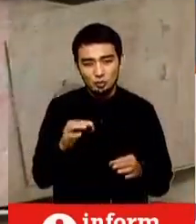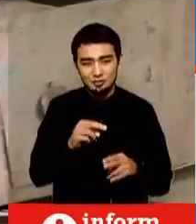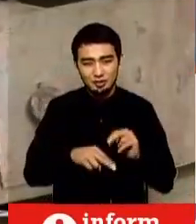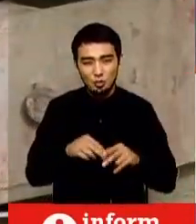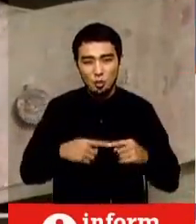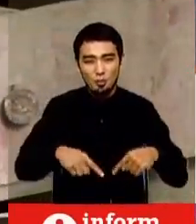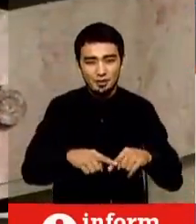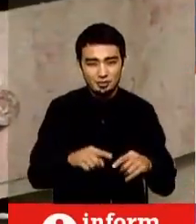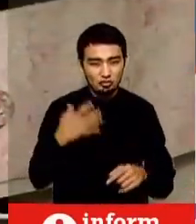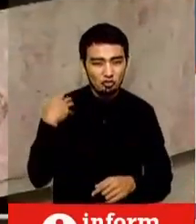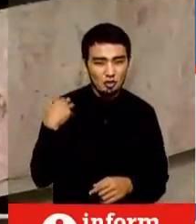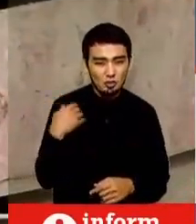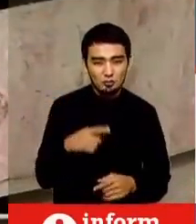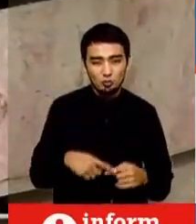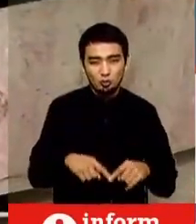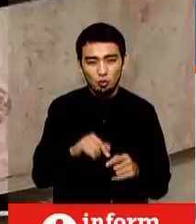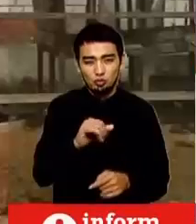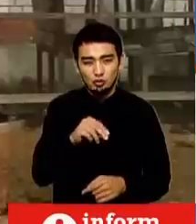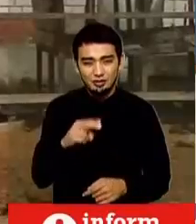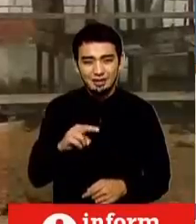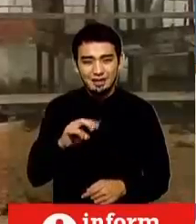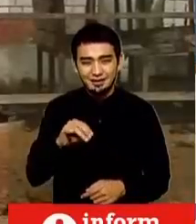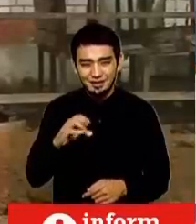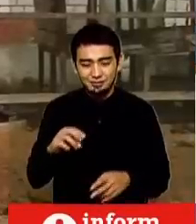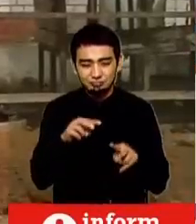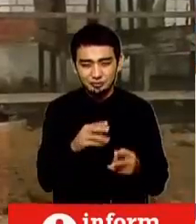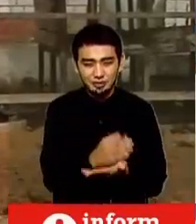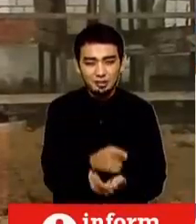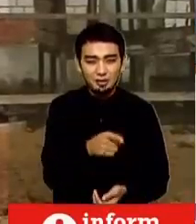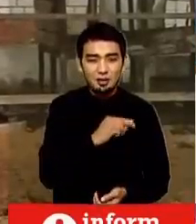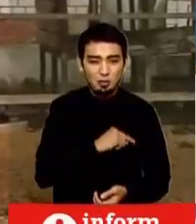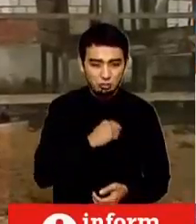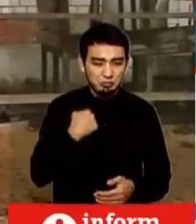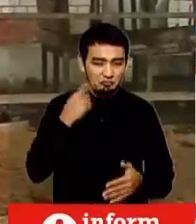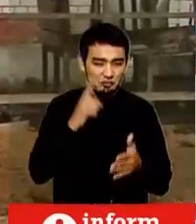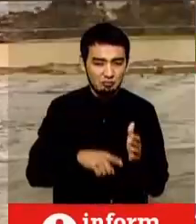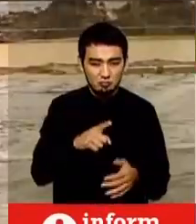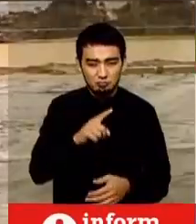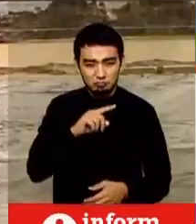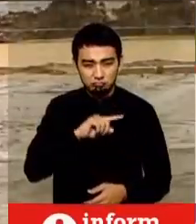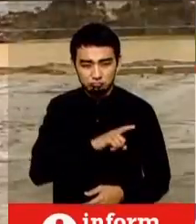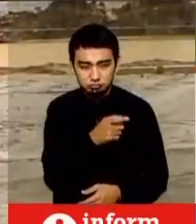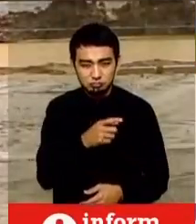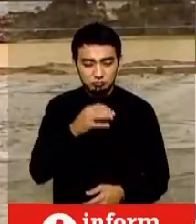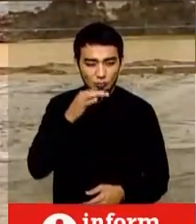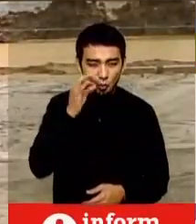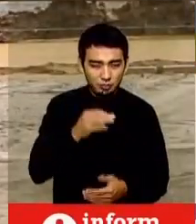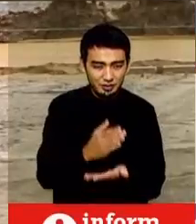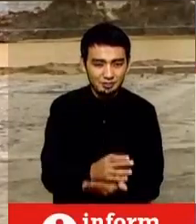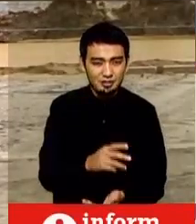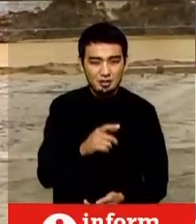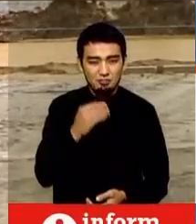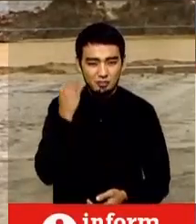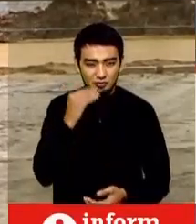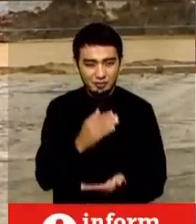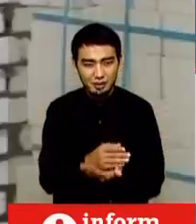объекте следит начальник участка Денис Веремчук. Уверен, в их работе помимо профессиональных качеств важную роль играют личные. Без